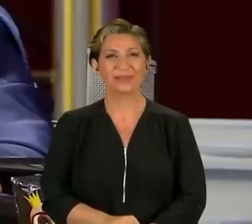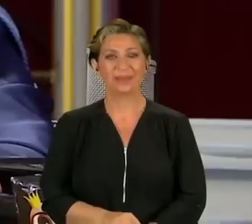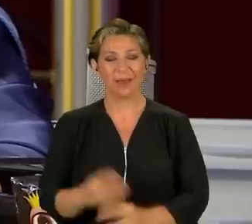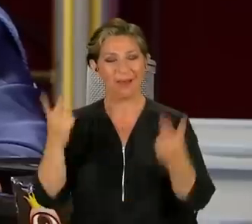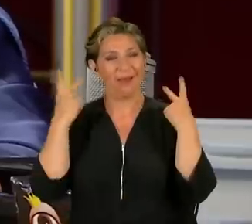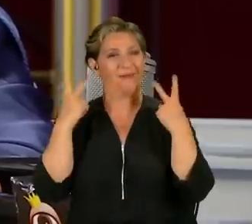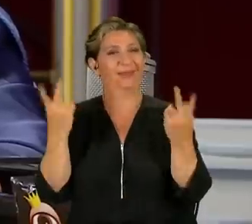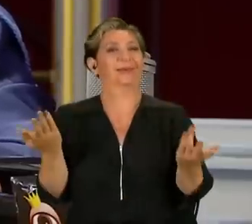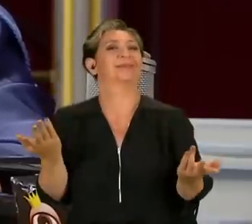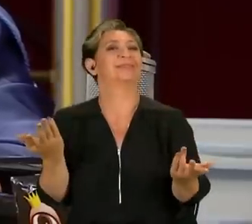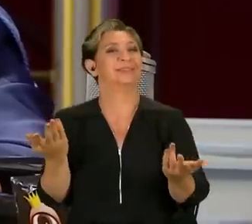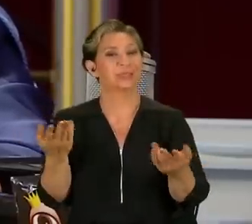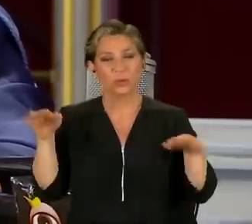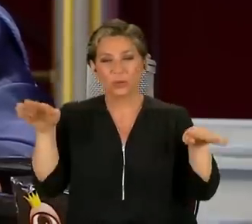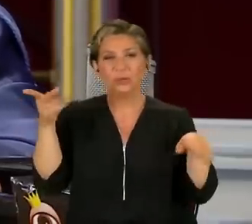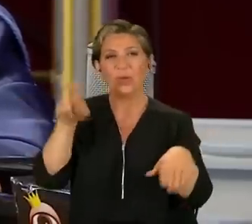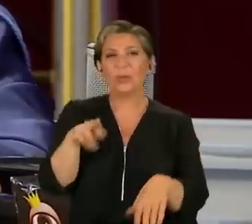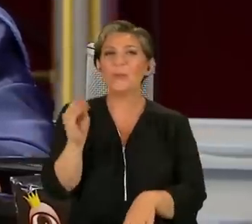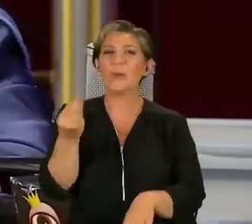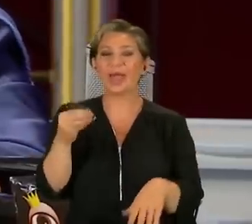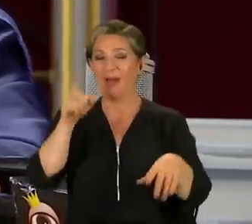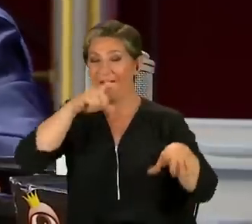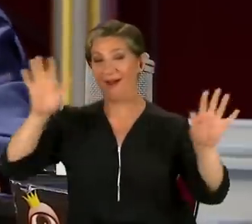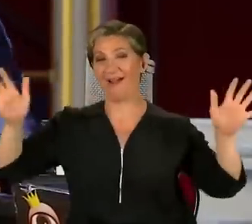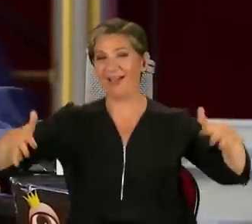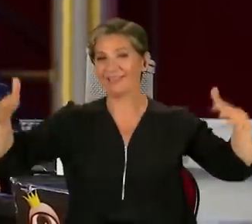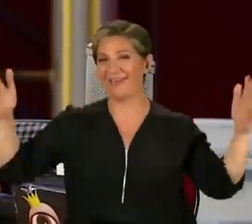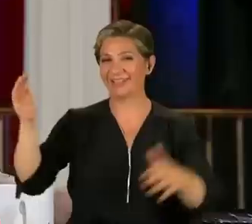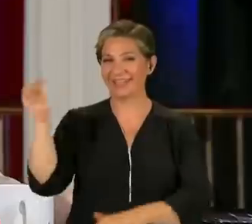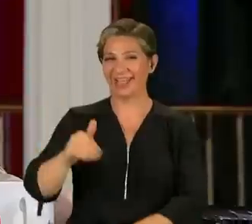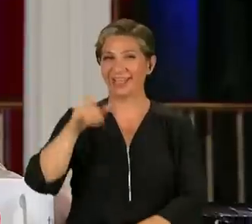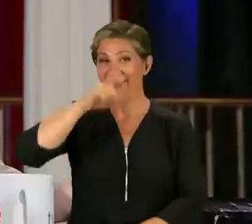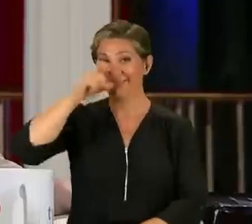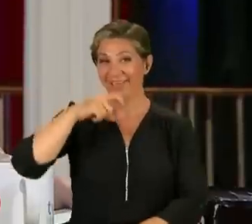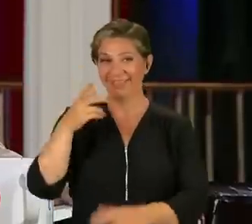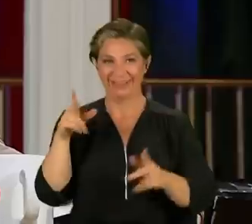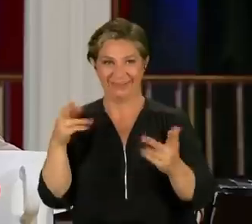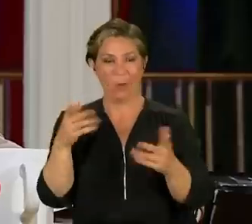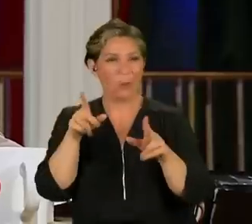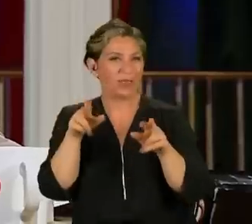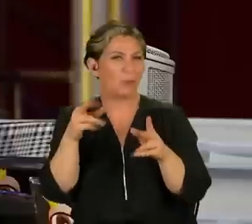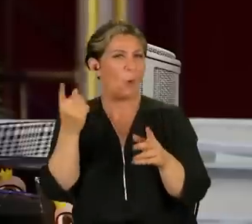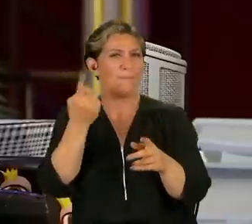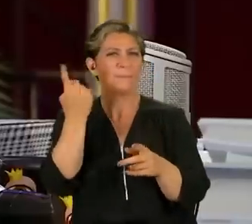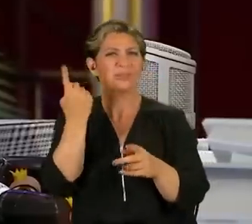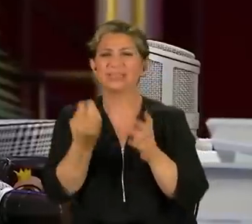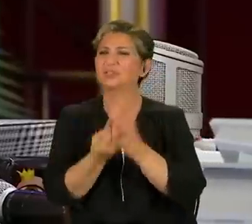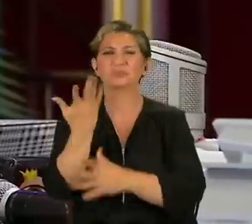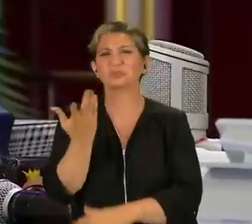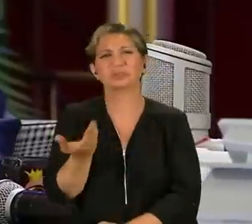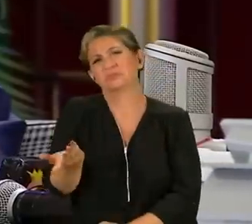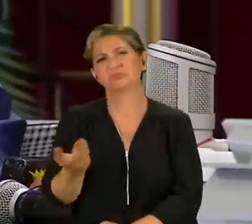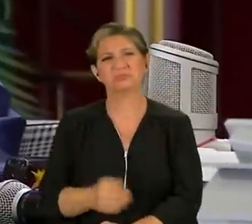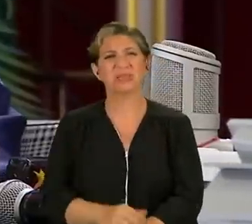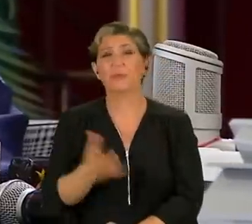Havalı değil mi? Çok havalı evet. Kuş öldü baby, kartal geldi. Kartal geldi. Onun gibi ya. Yani o bir şeyden